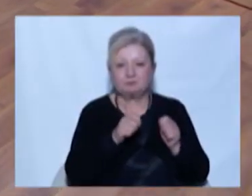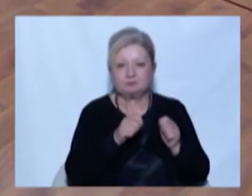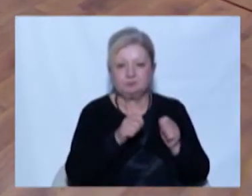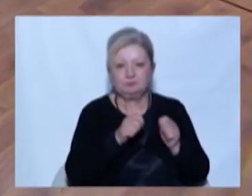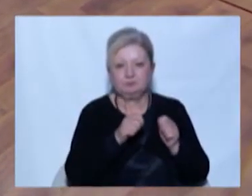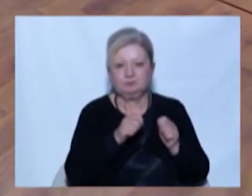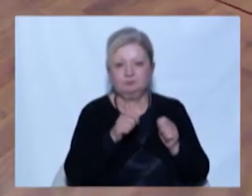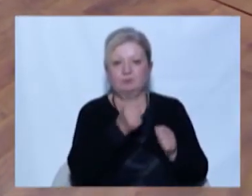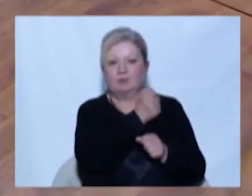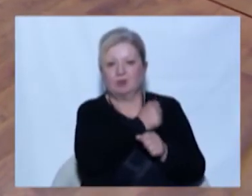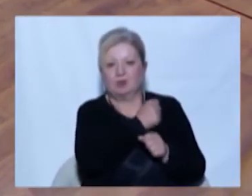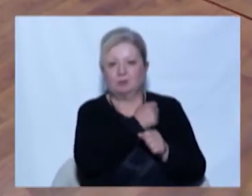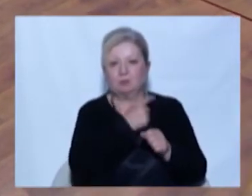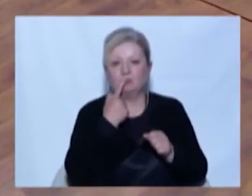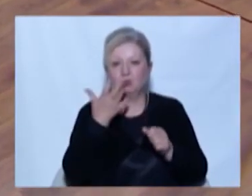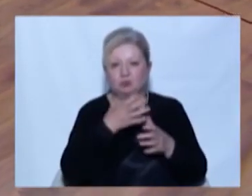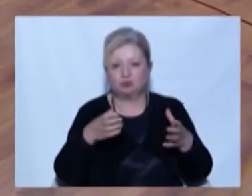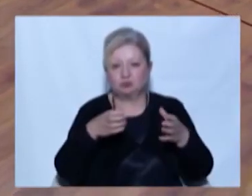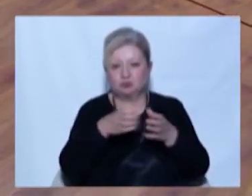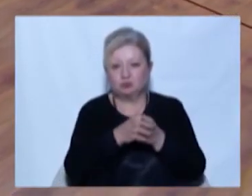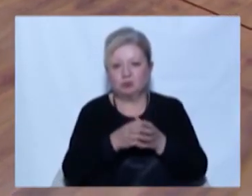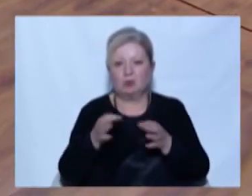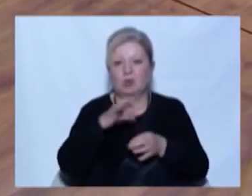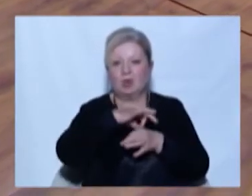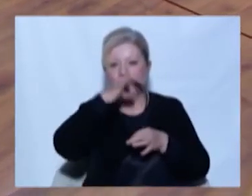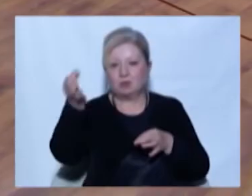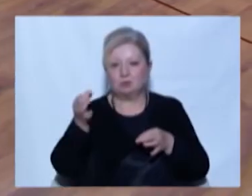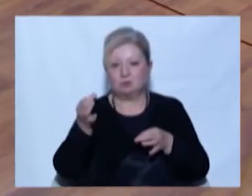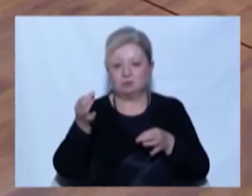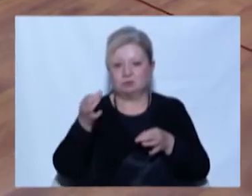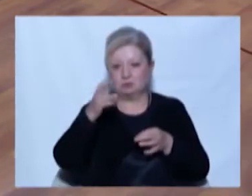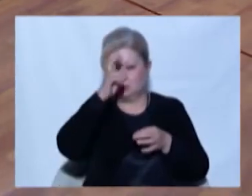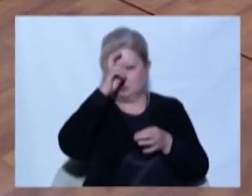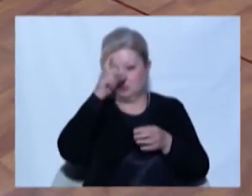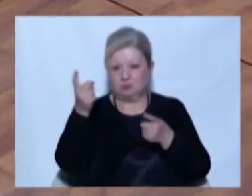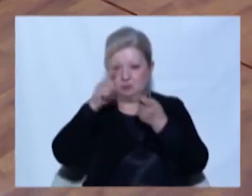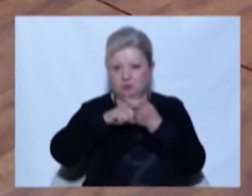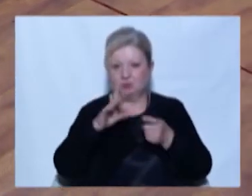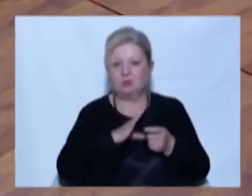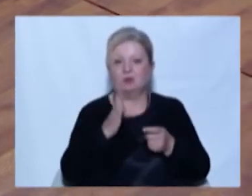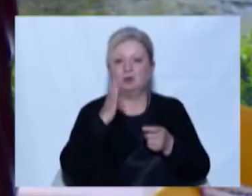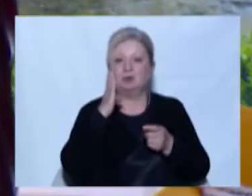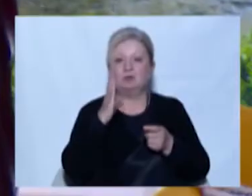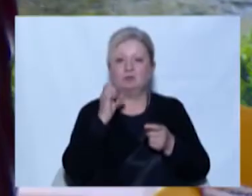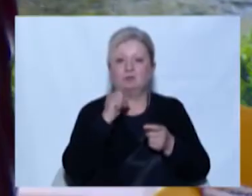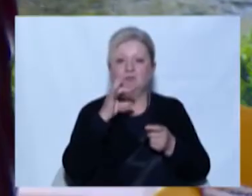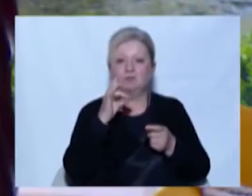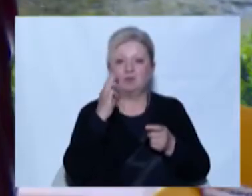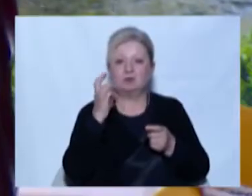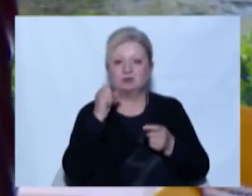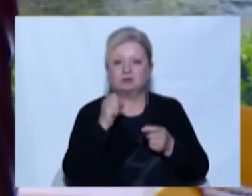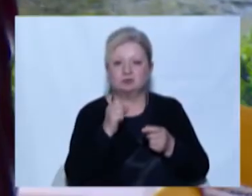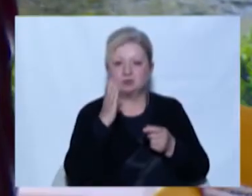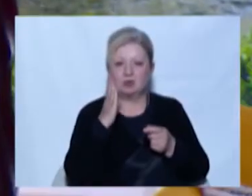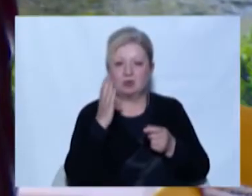შეიქმნა სამხედრო პოლიტიკური ჯგუფი აღმოსავლეთ ევროპის ქვეყნებისათვის, რომელსაც ვარშავის პაქტის სახელმწიფო ეწოდებოდა. ანუ სიმბოლურად